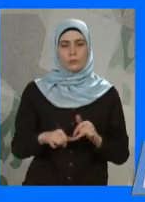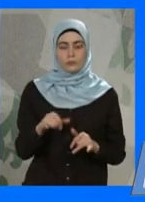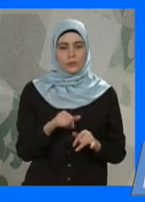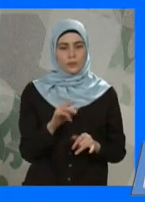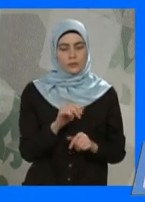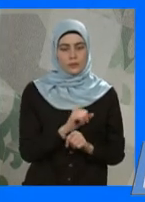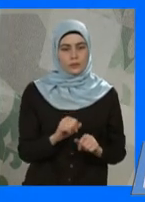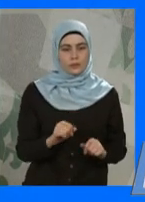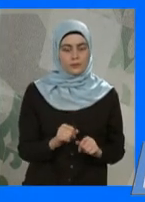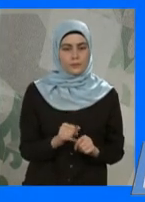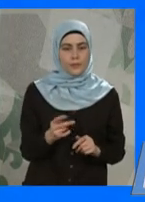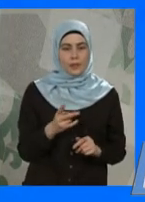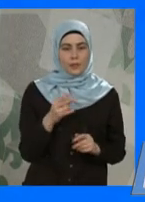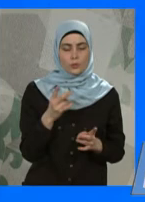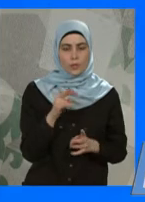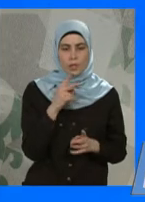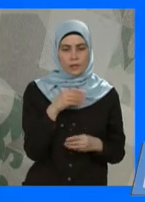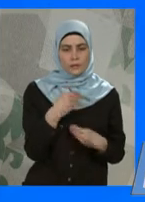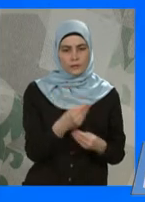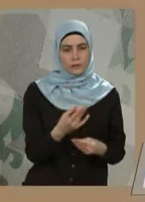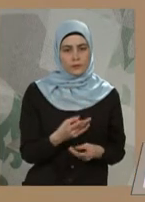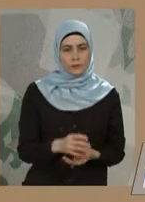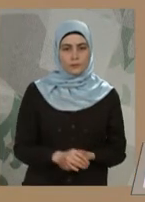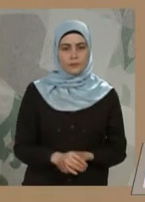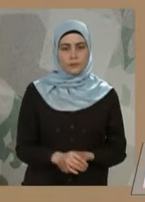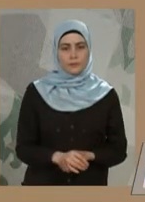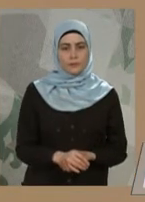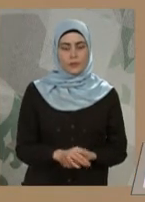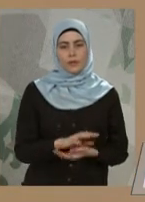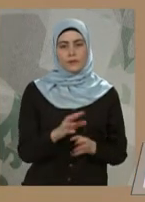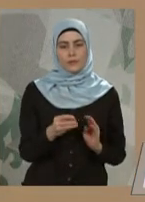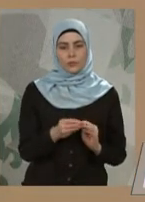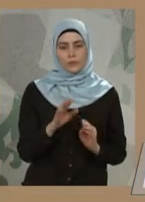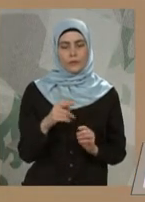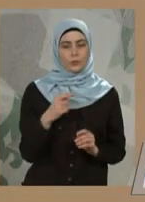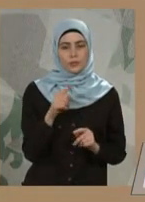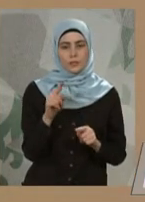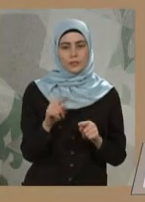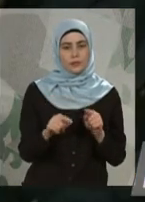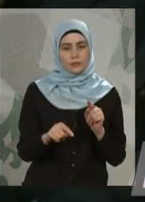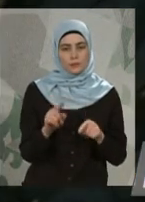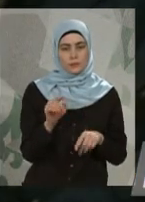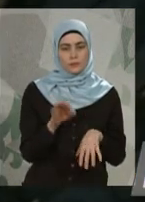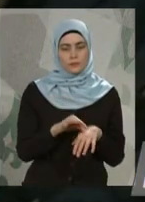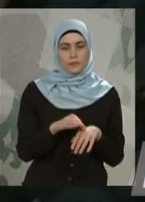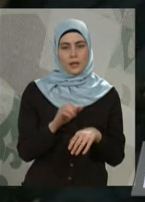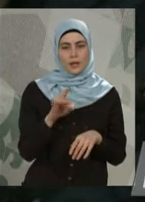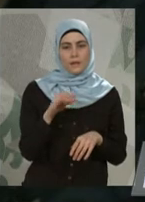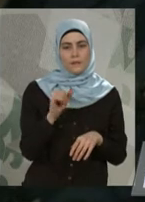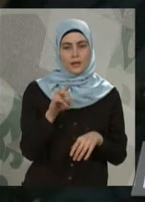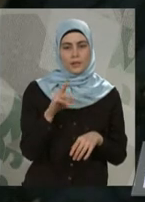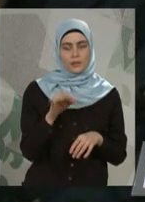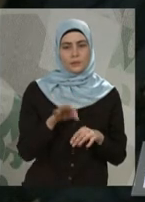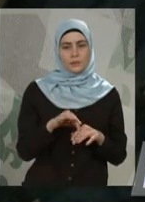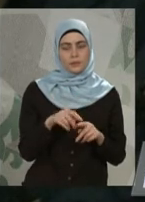когда нужные лекарства невозможно легально достать. Всего в Ингушетии с редкими или по-другому орфанными заболеваниями